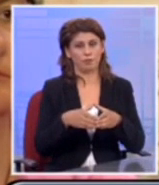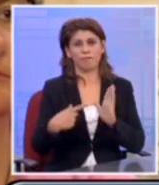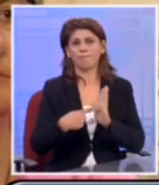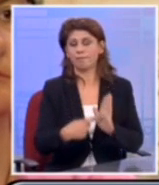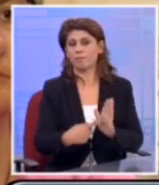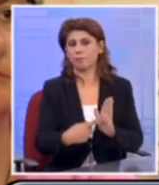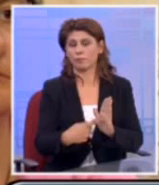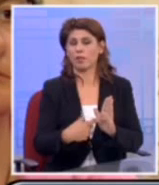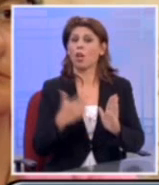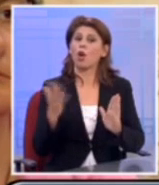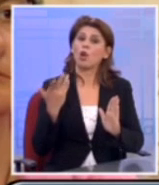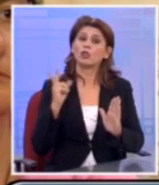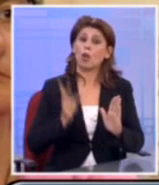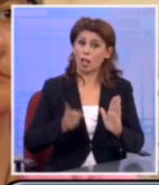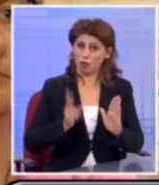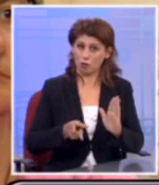καταδεικνύουν ότι το κακό